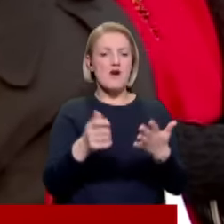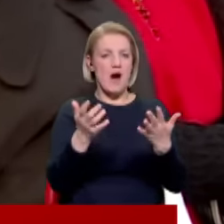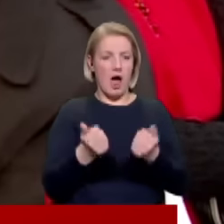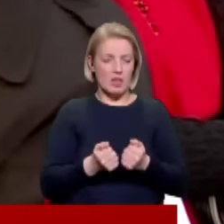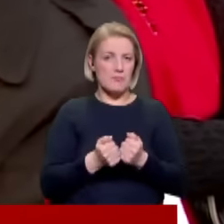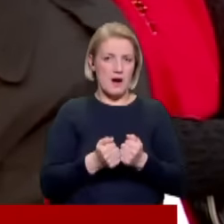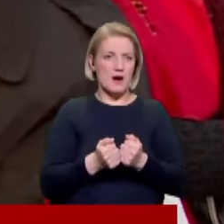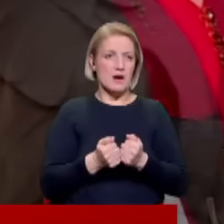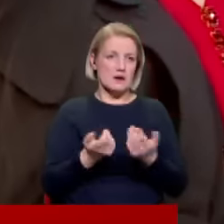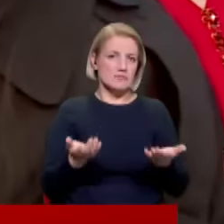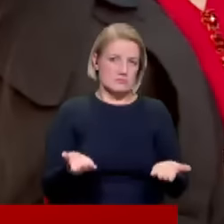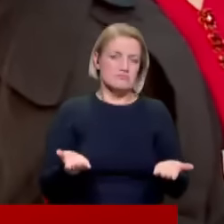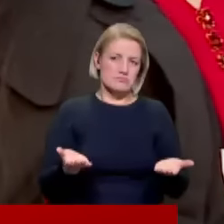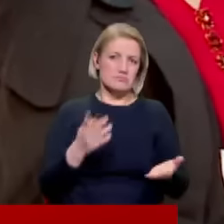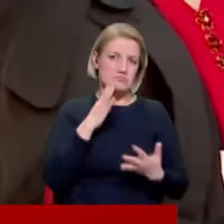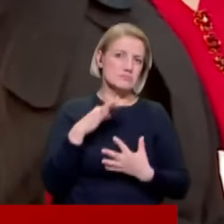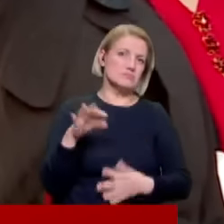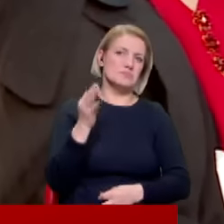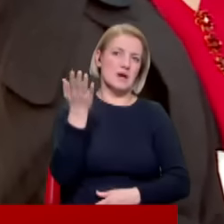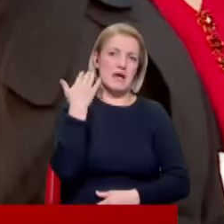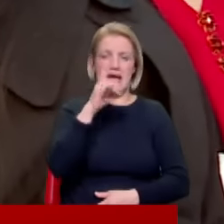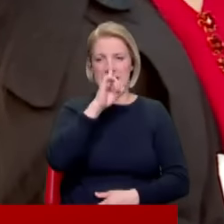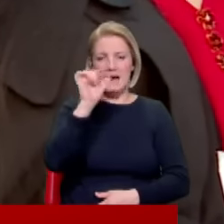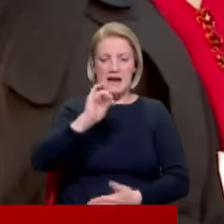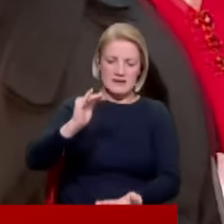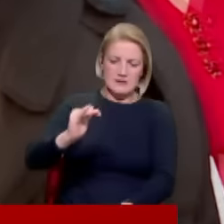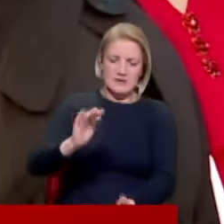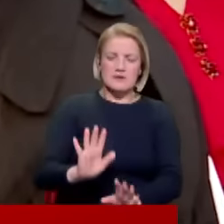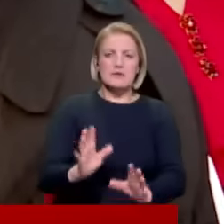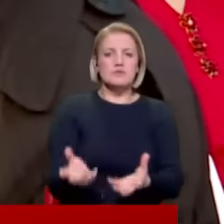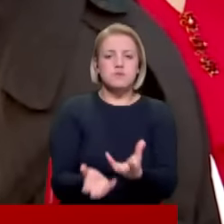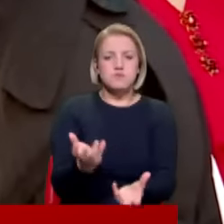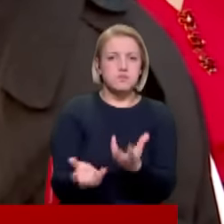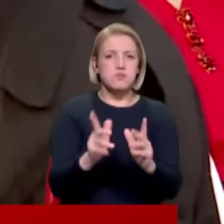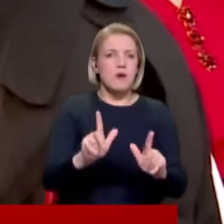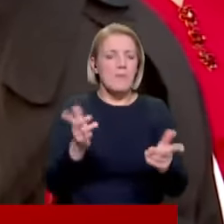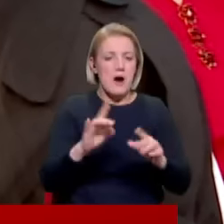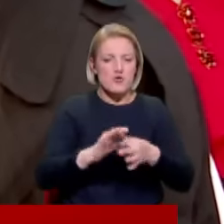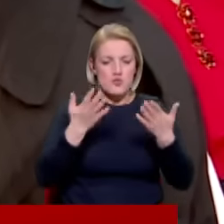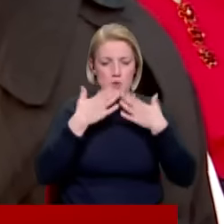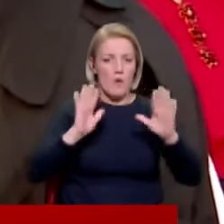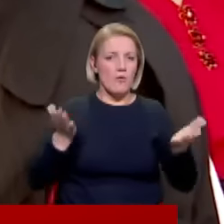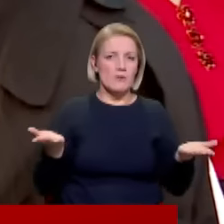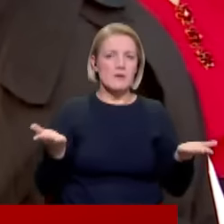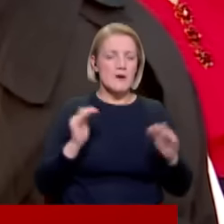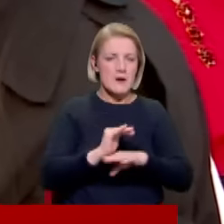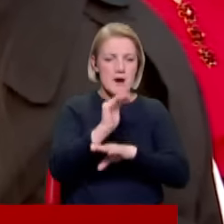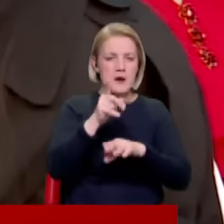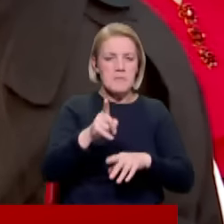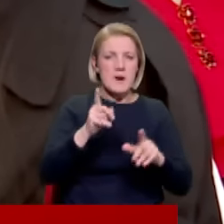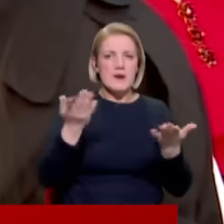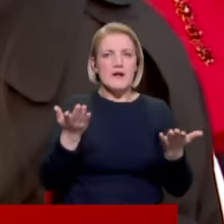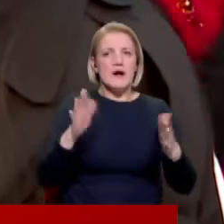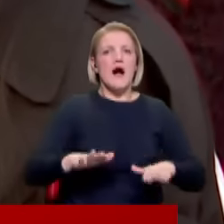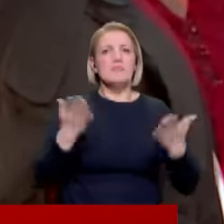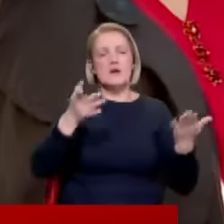alma şekliyle. O zaman insanlar eski gaz ocağına dönmeleri lazım. Başka bir alternatifi var mı? Yani yaşanacak bir şekli